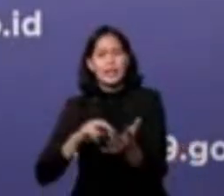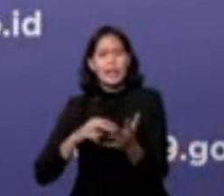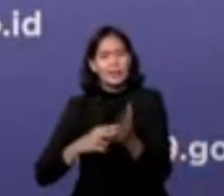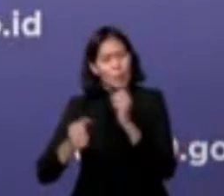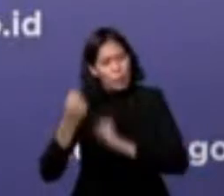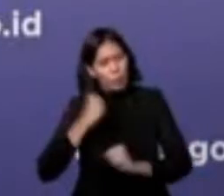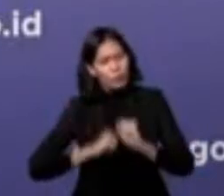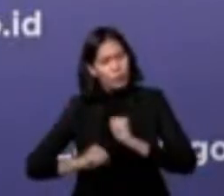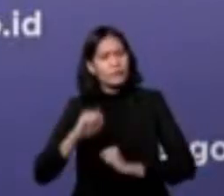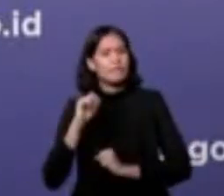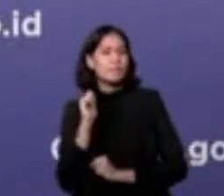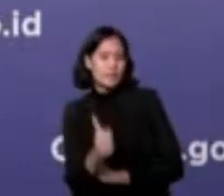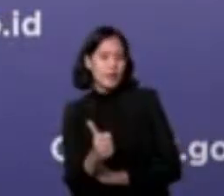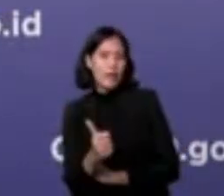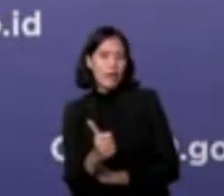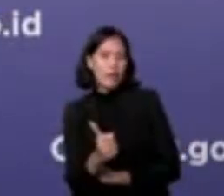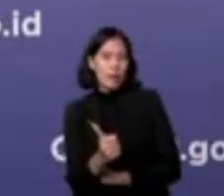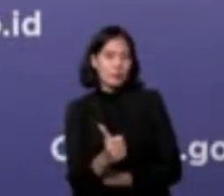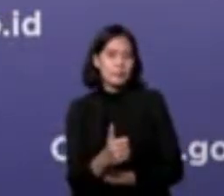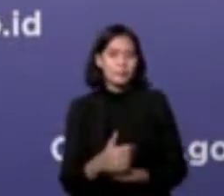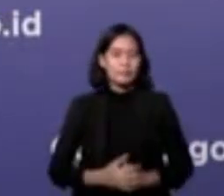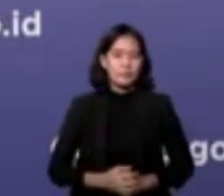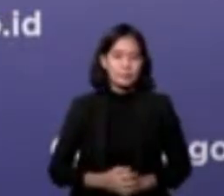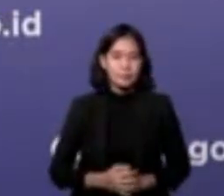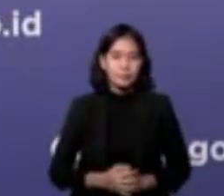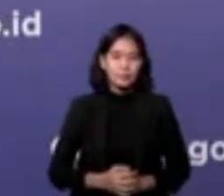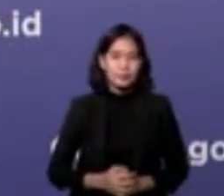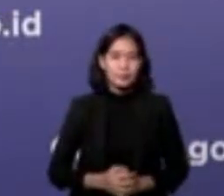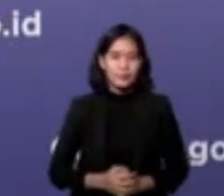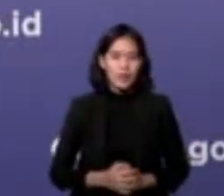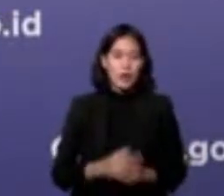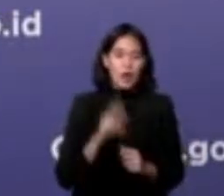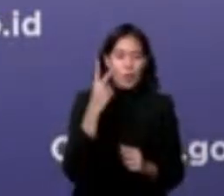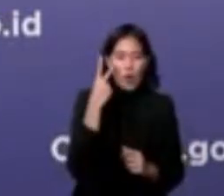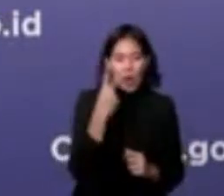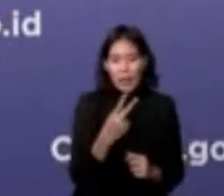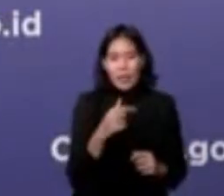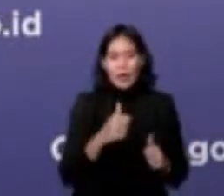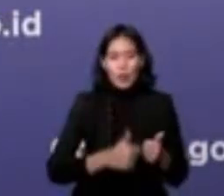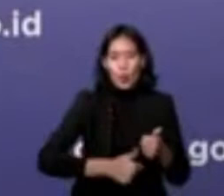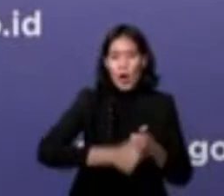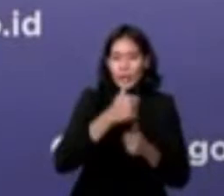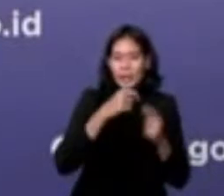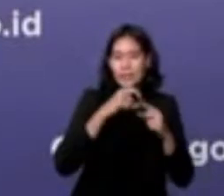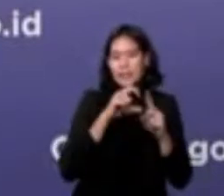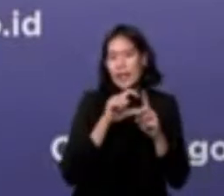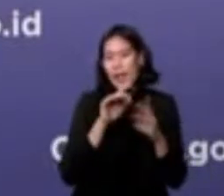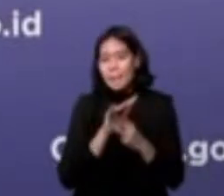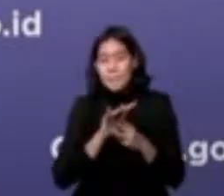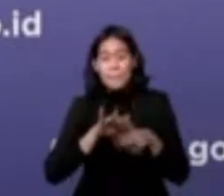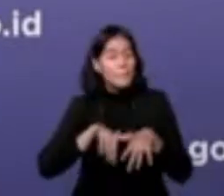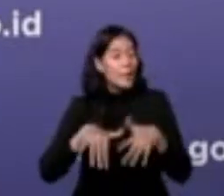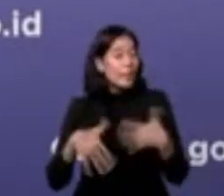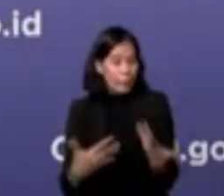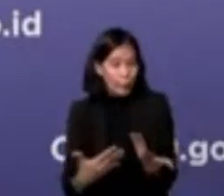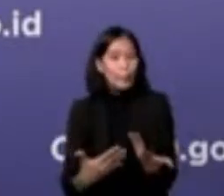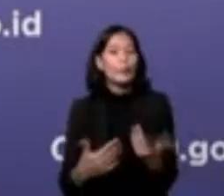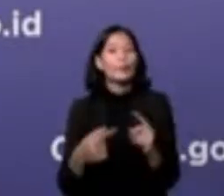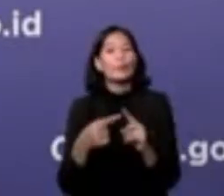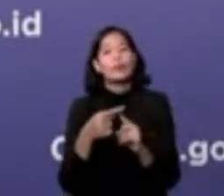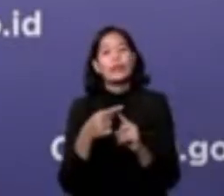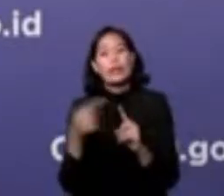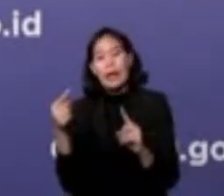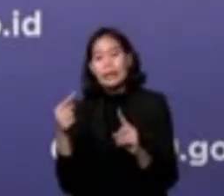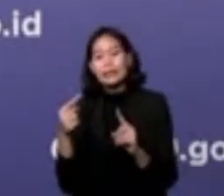lebih produktif dan wilayah tersebut jauh lebih kompetitif, baik dari sisi kualitas sumber daya manusia